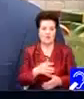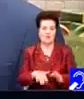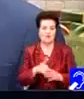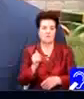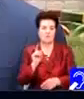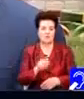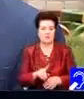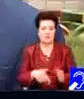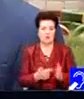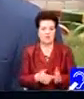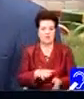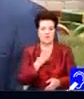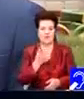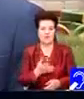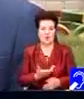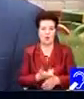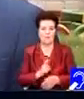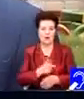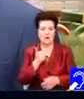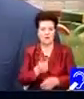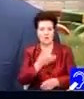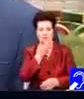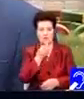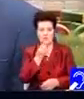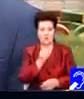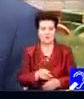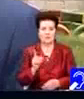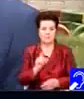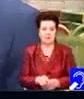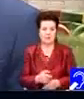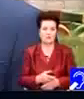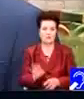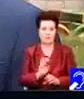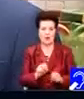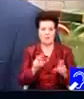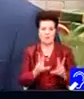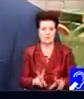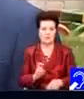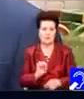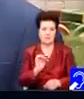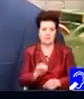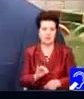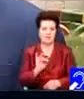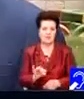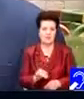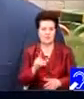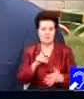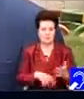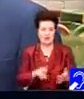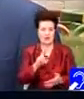pentru ca acest oraș să fie mai bun, mai frumos. Am votat pentru cel mai profesionist om. Și eu sper